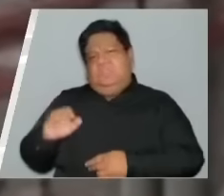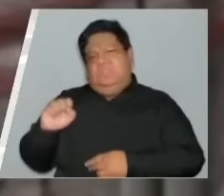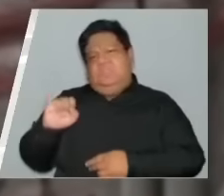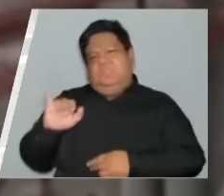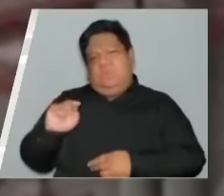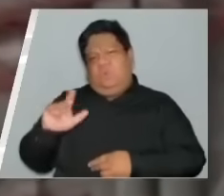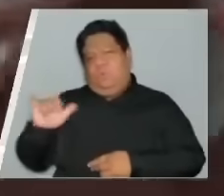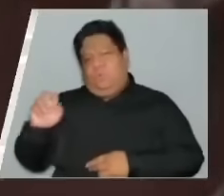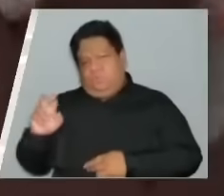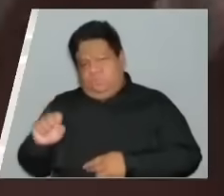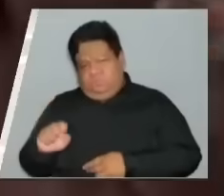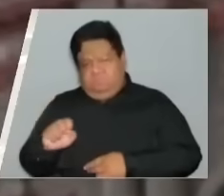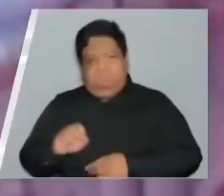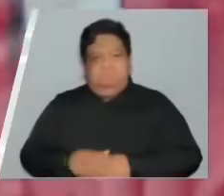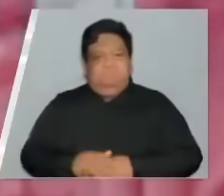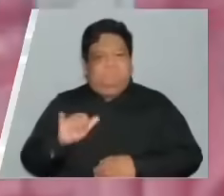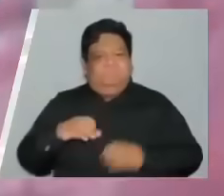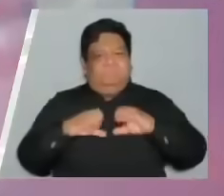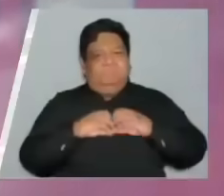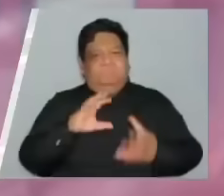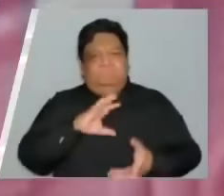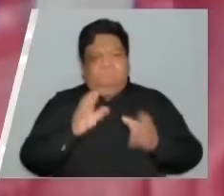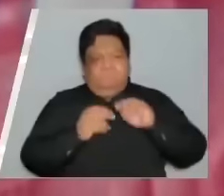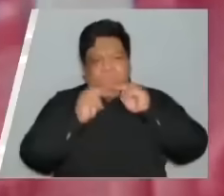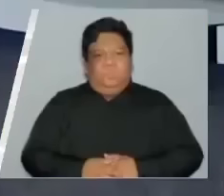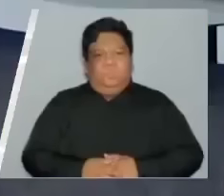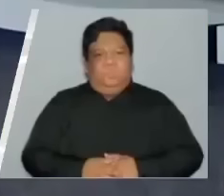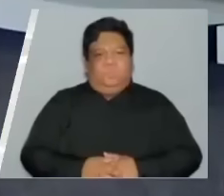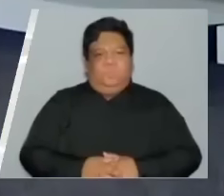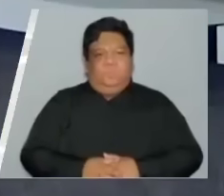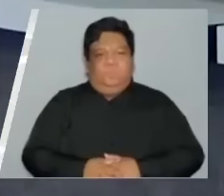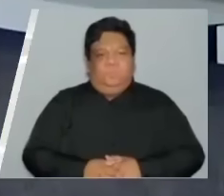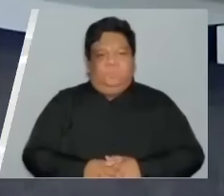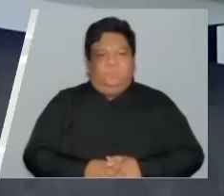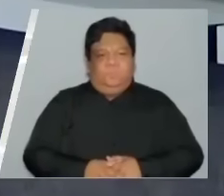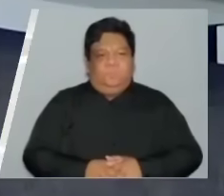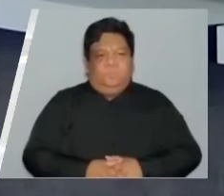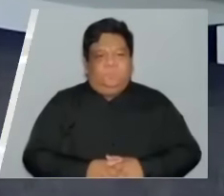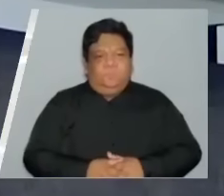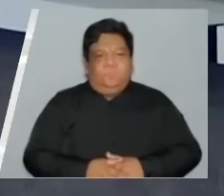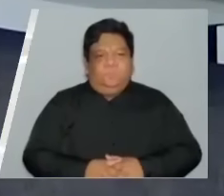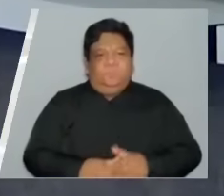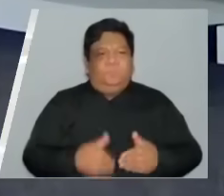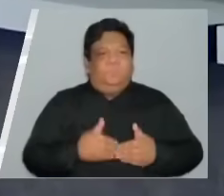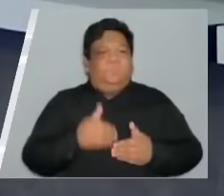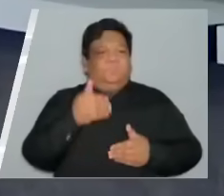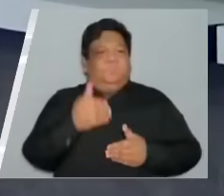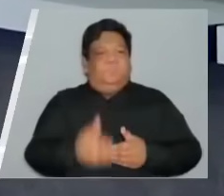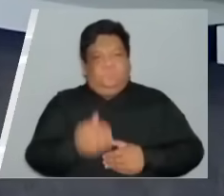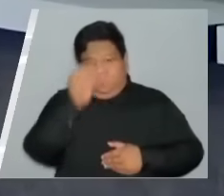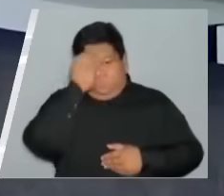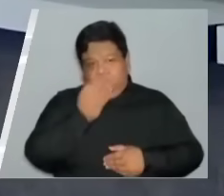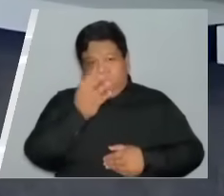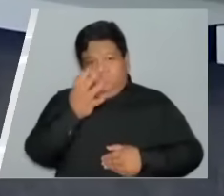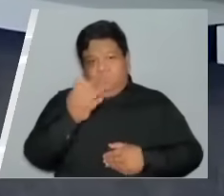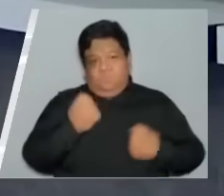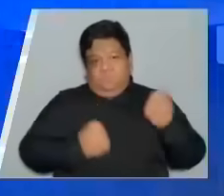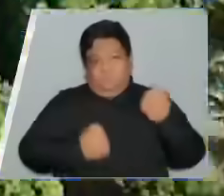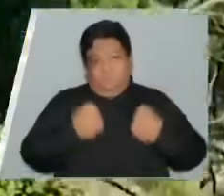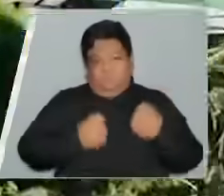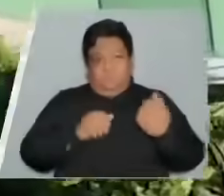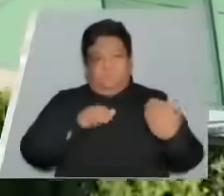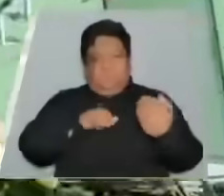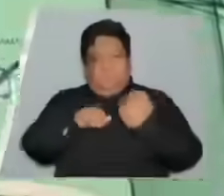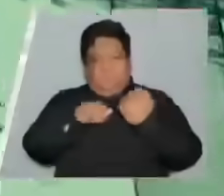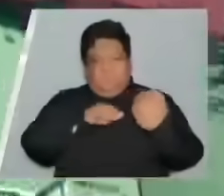Integrated News, Maki Pulido ang inyong saksi. Abiso sa mga motorista, asahan ng pagbigat ng daloy ng trapiko